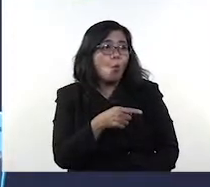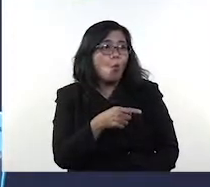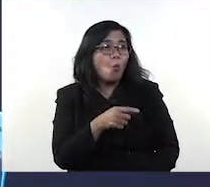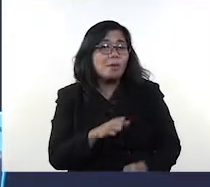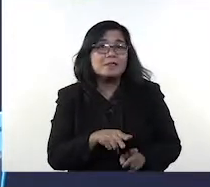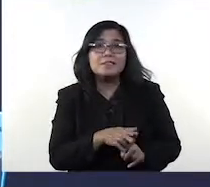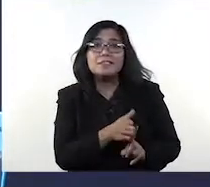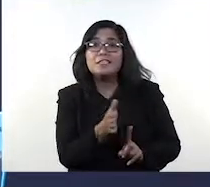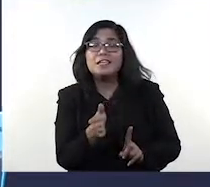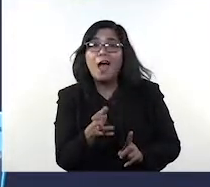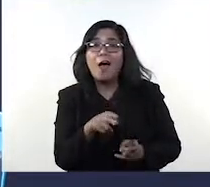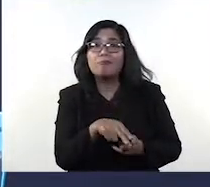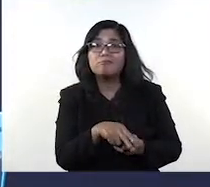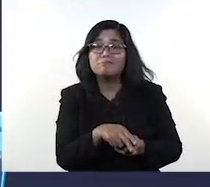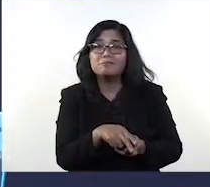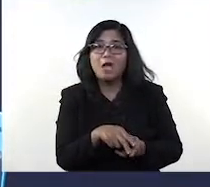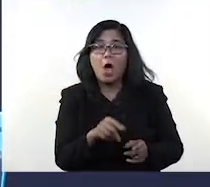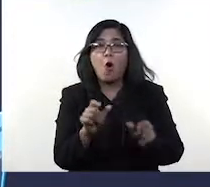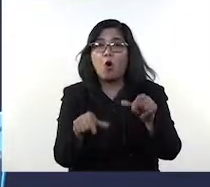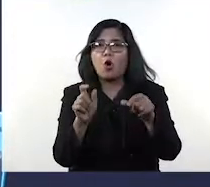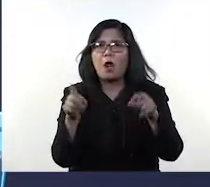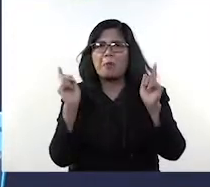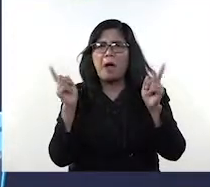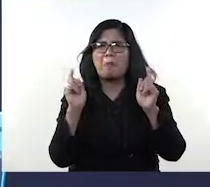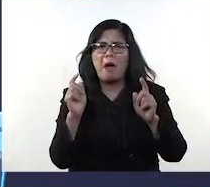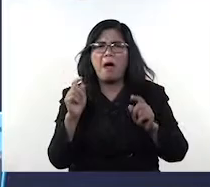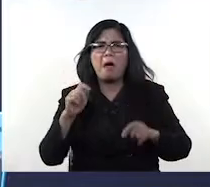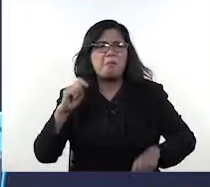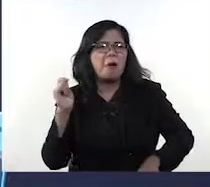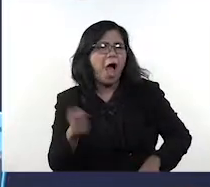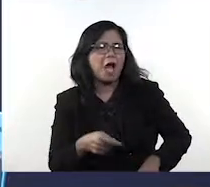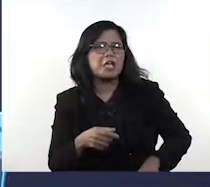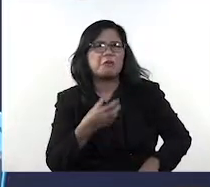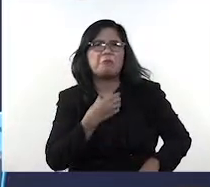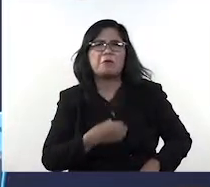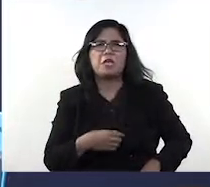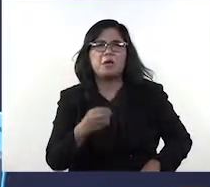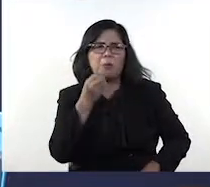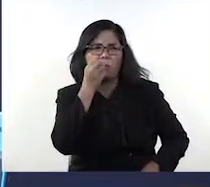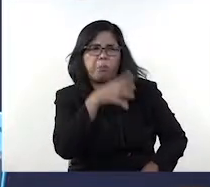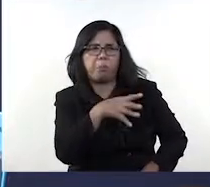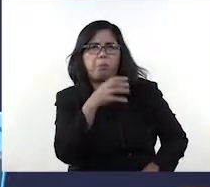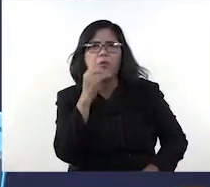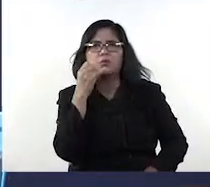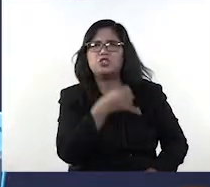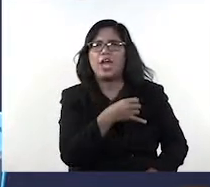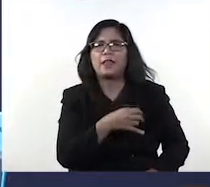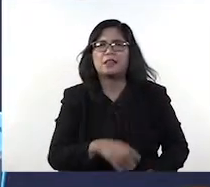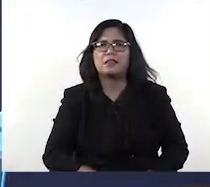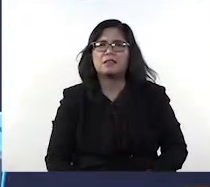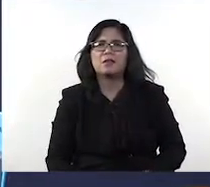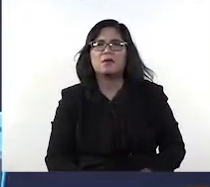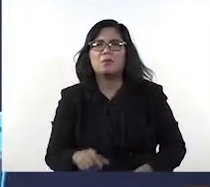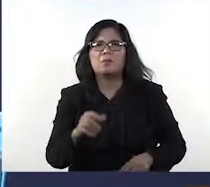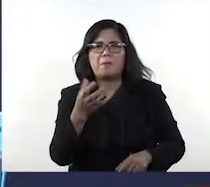Hai dan orang-orang beragama senangnya menghakimi Hai orang-orang beragama senangnya menghujat Hai orang-orang beragama